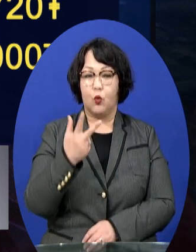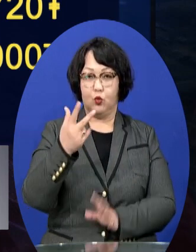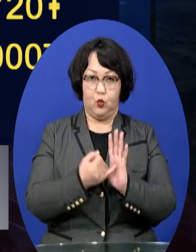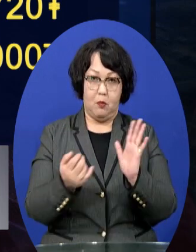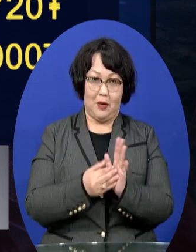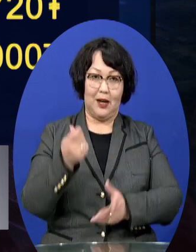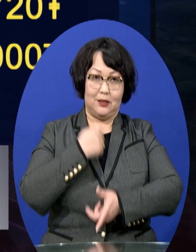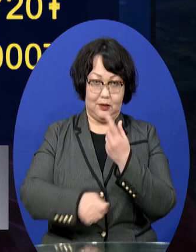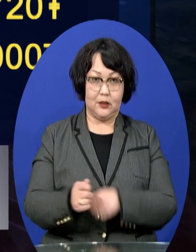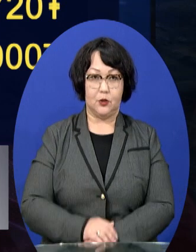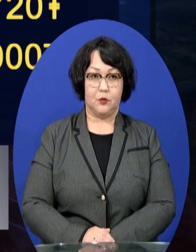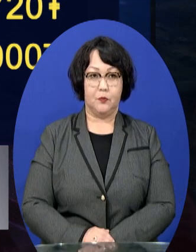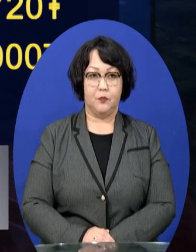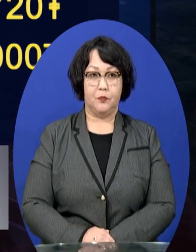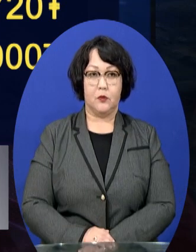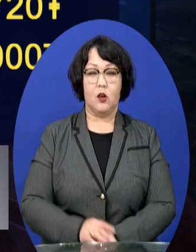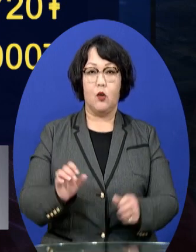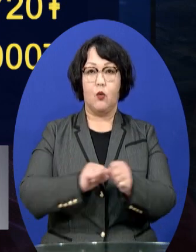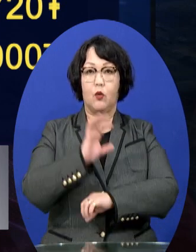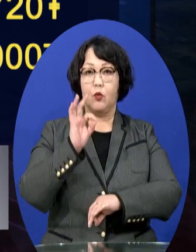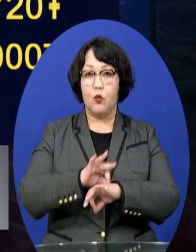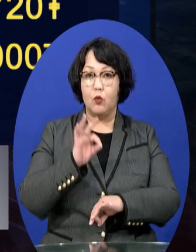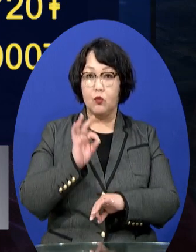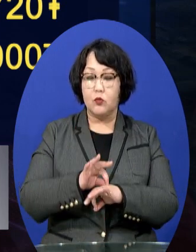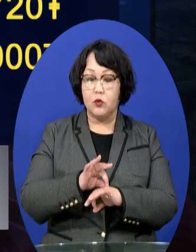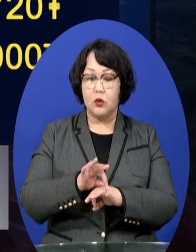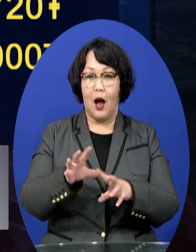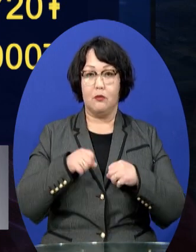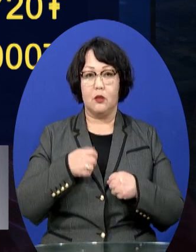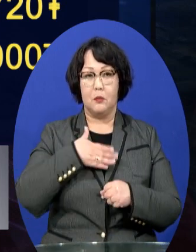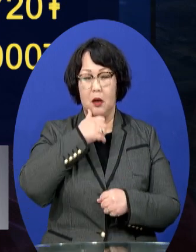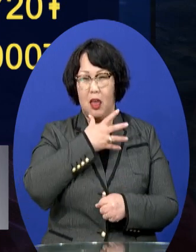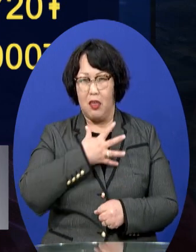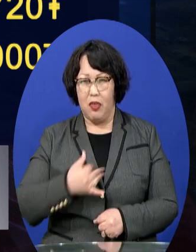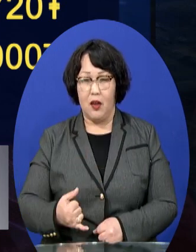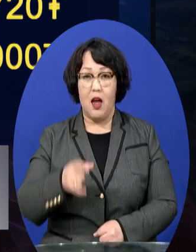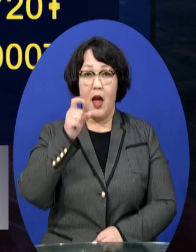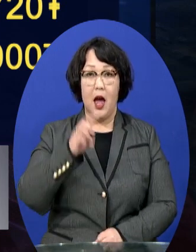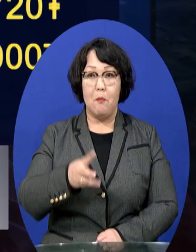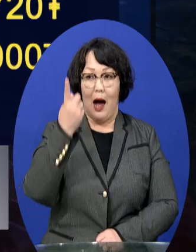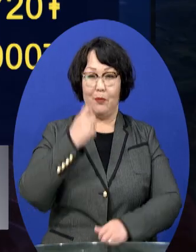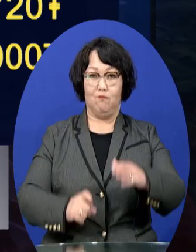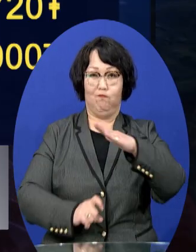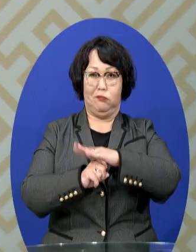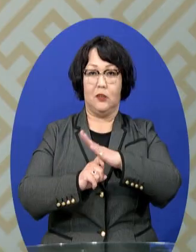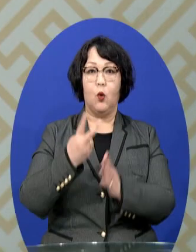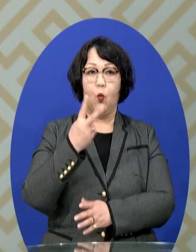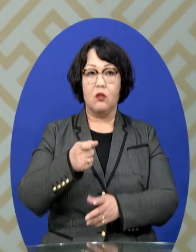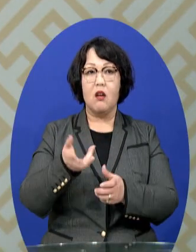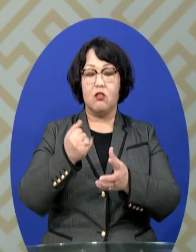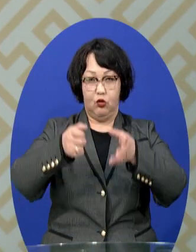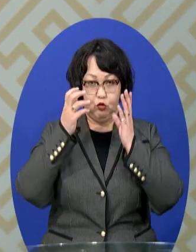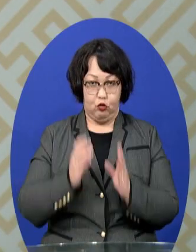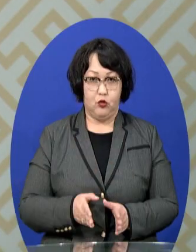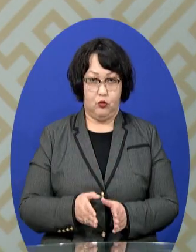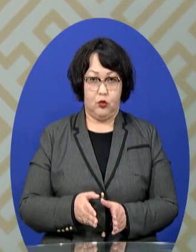36,000 төгрөгөөр худалдаалахар болжээ. Мөн коронавирусээр хүнд хэлбэрээр өвдсөн үед хэрэглэх имийн дээд үнийг ч мөн тогтоолоо. Хамгийн